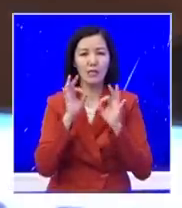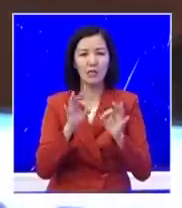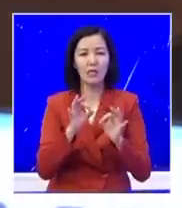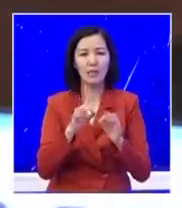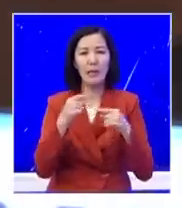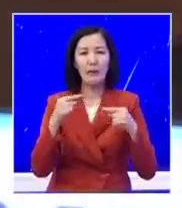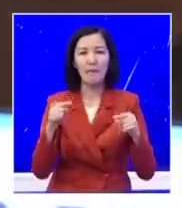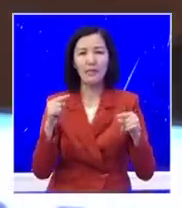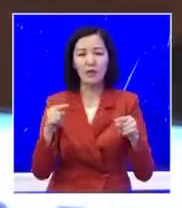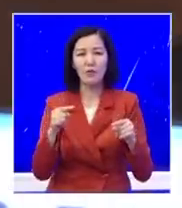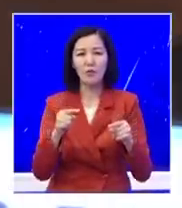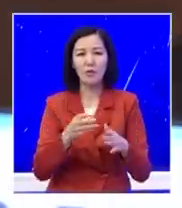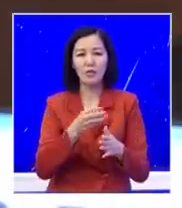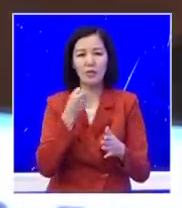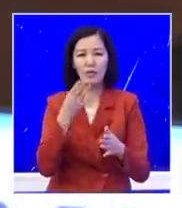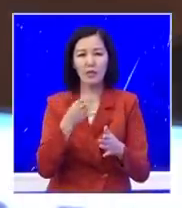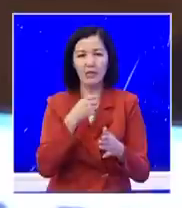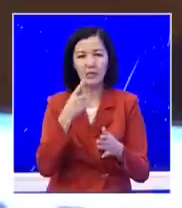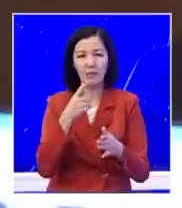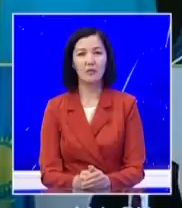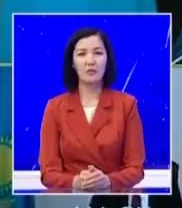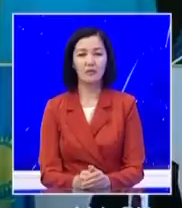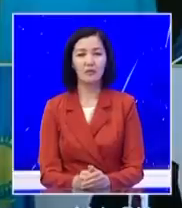басқа өңір басшыларына үлгі етті.